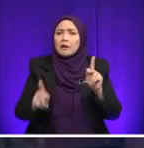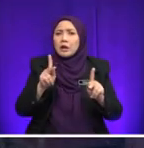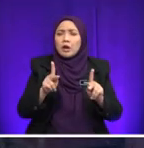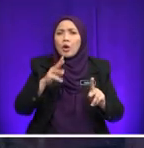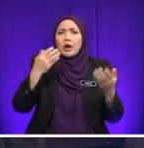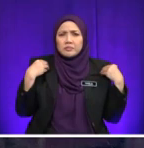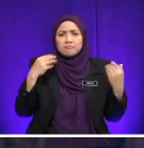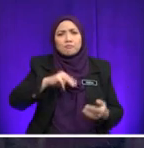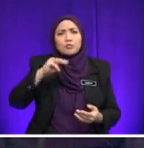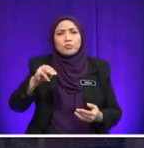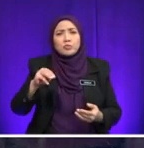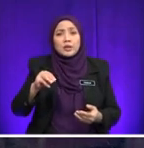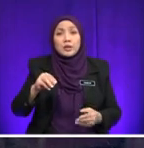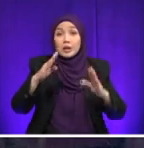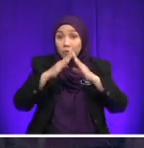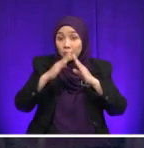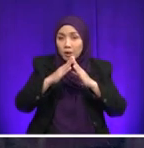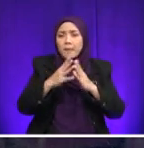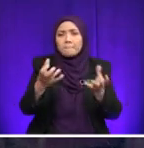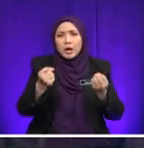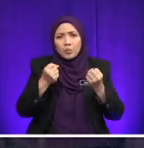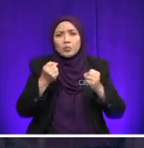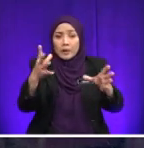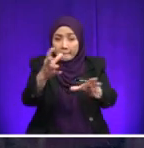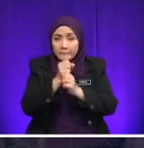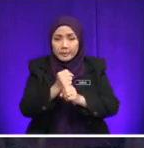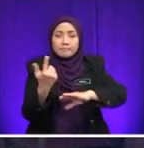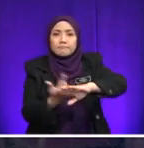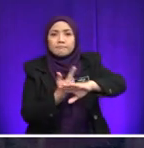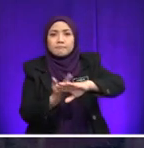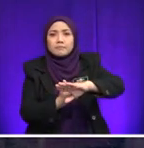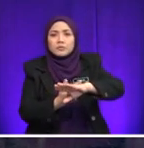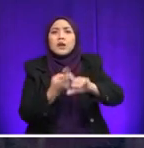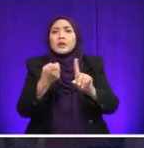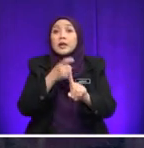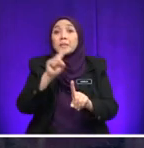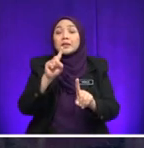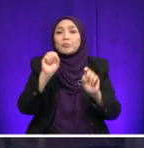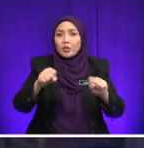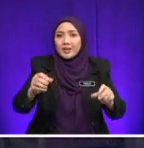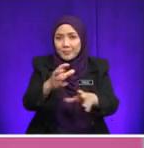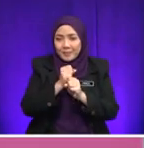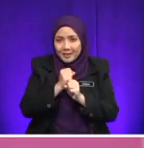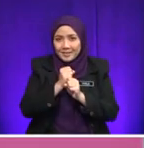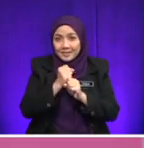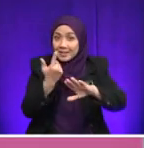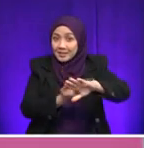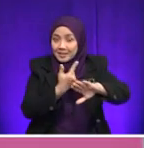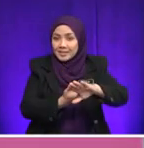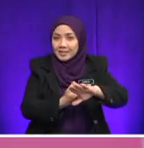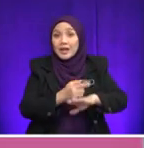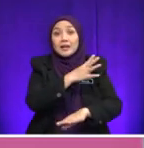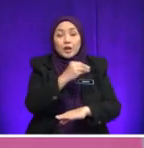di rumah pelukan latihan tambahan ataupun latihan pengukuhan dari mana boleh di rumah Boleh